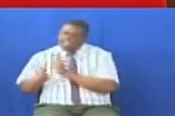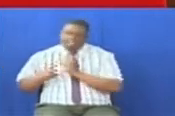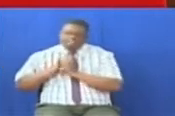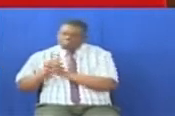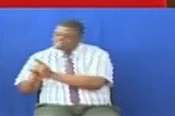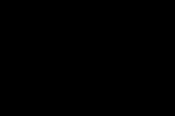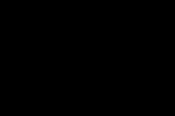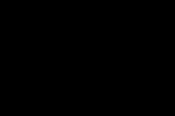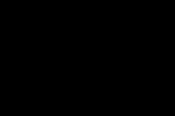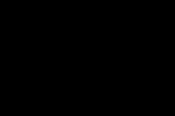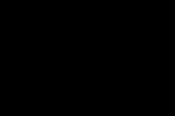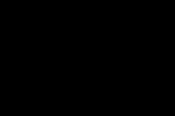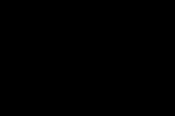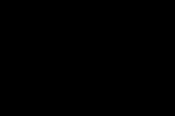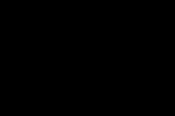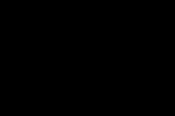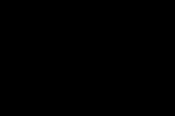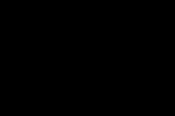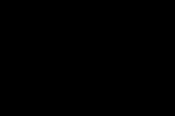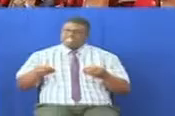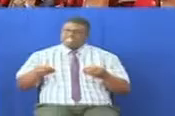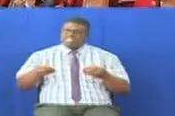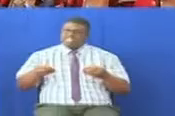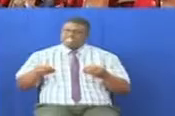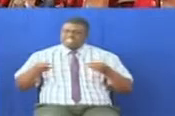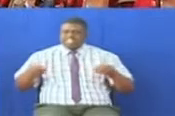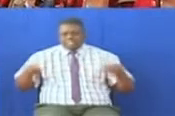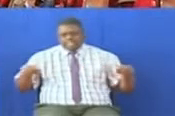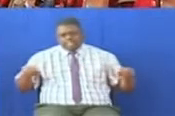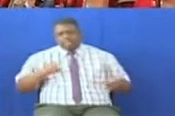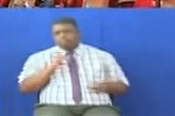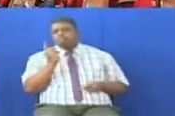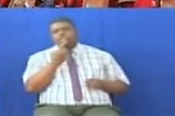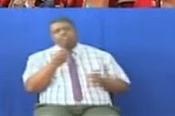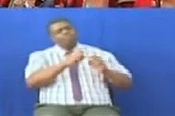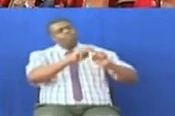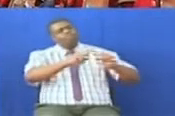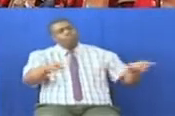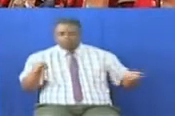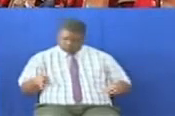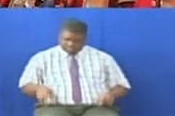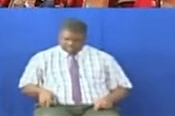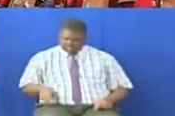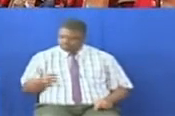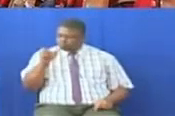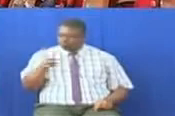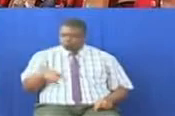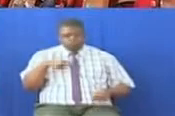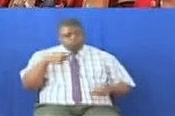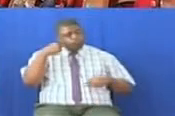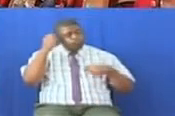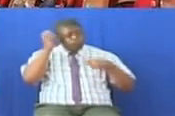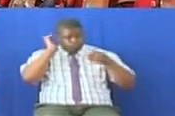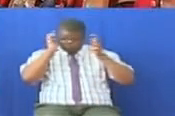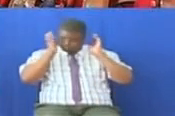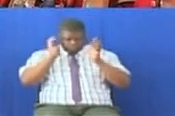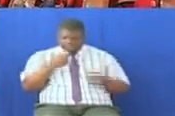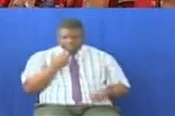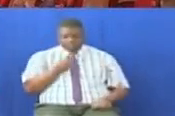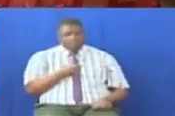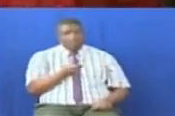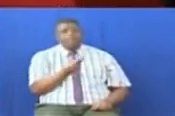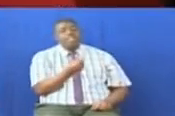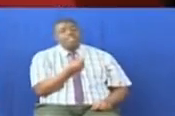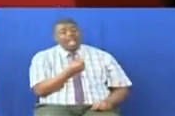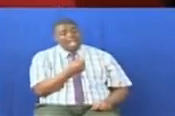ya malipo ya uzeeni. Lakini ana majibu atakayo kwanza pale yanaweza akamfanya akachanganyikiwa. Atakwambia labda pesa bado, au